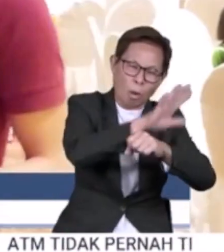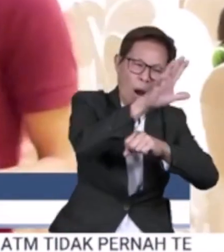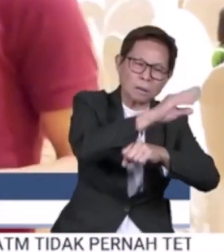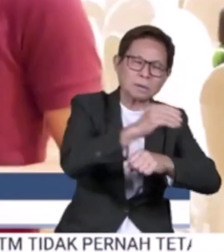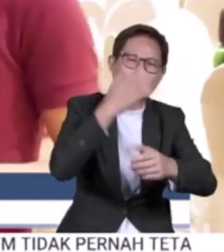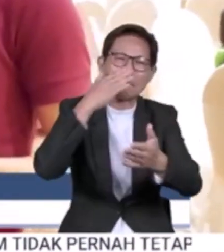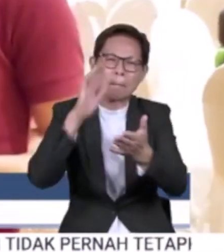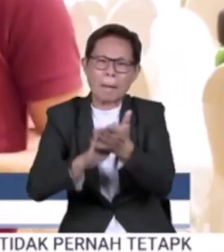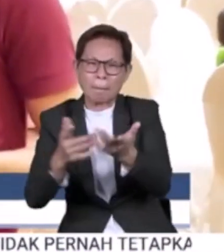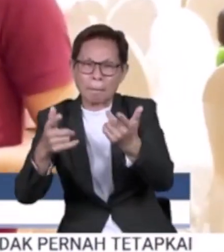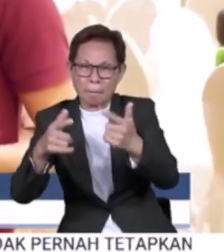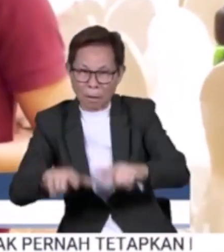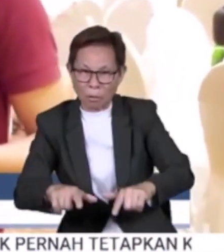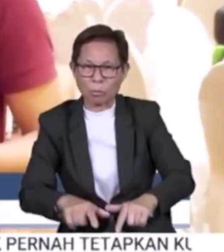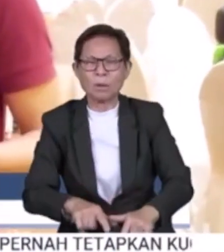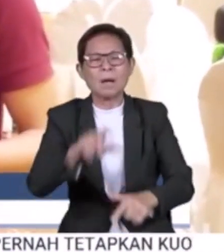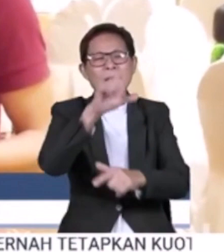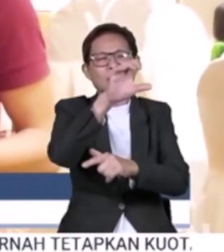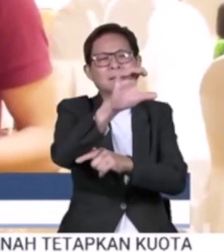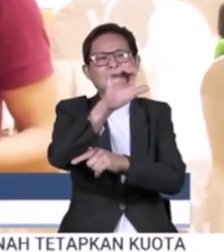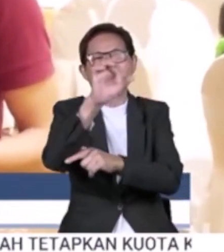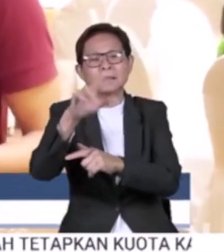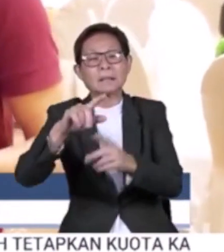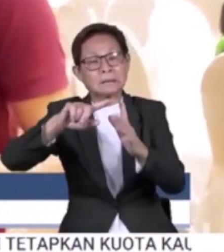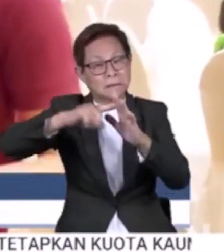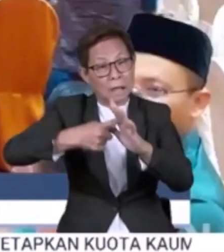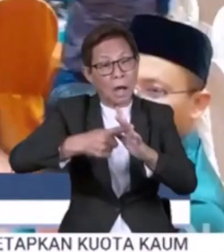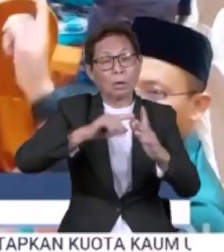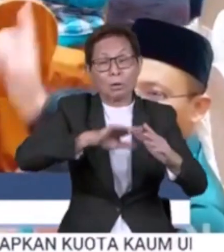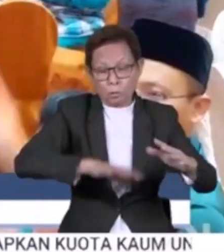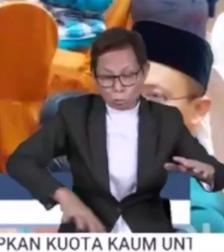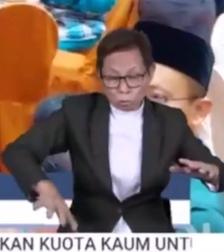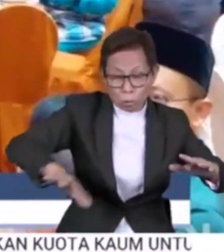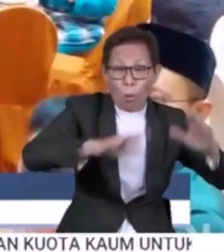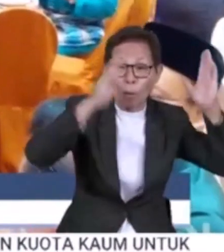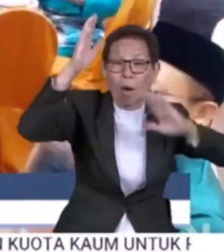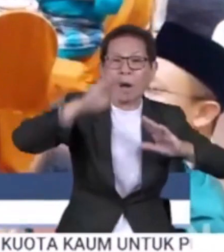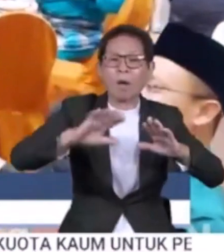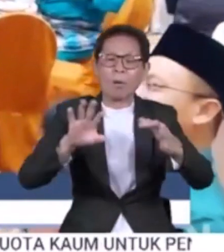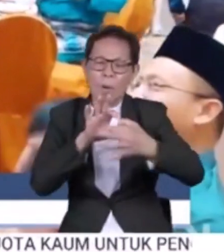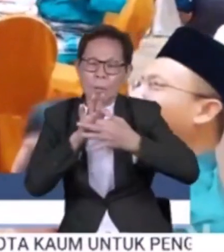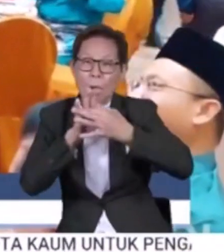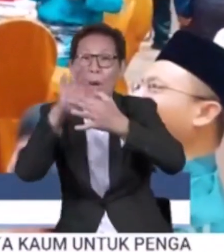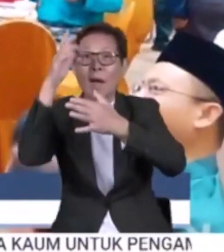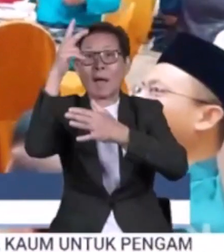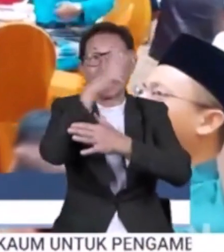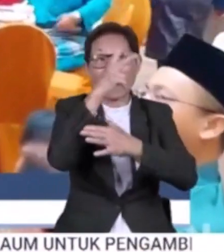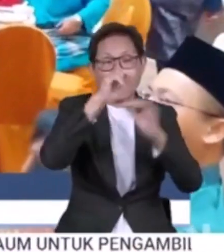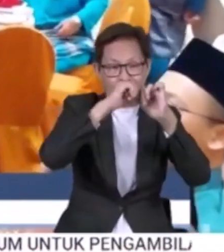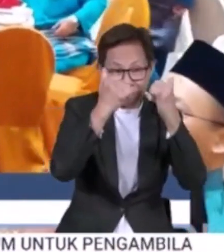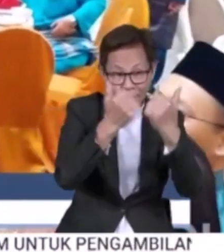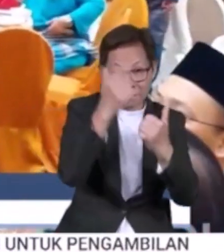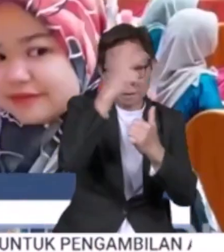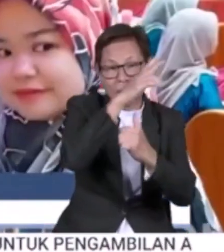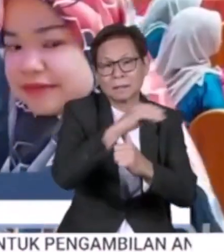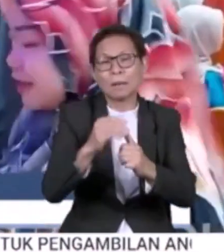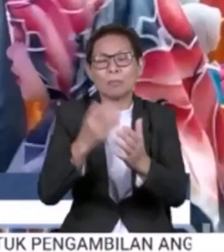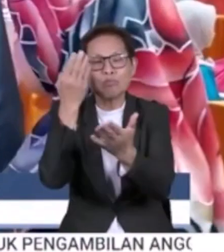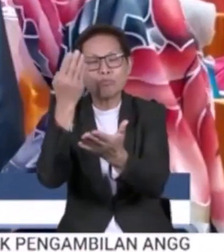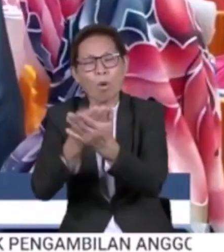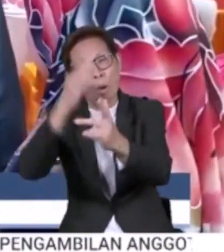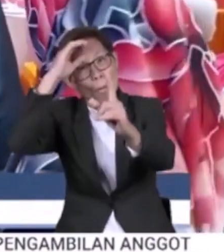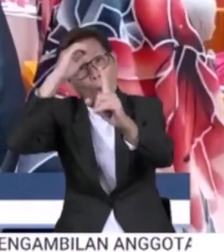menyatakan berbagai program CSR yang diaktifkan di seluruh negara hasil kolaborasi antara agensi kerajaan sekaligus membuktikan bahwa